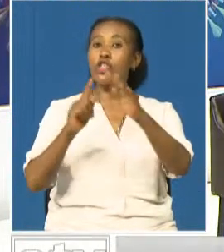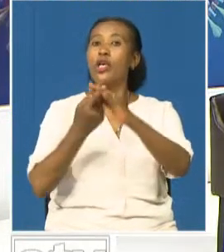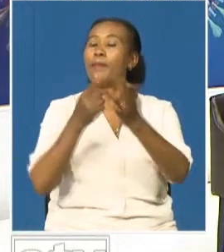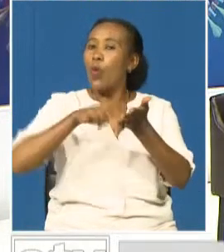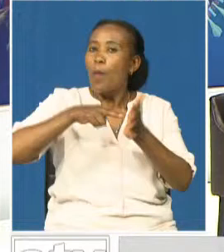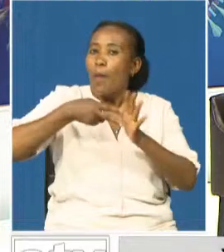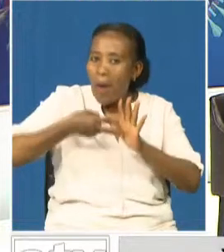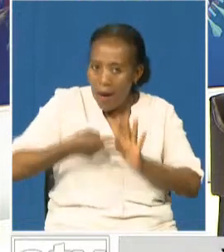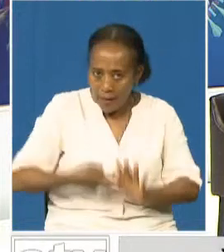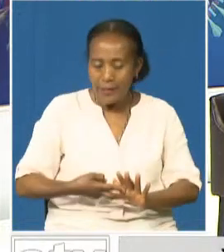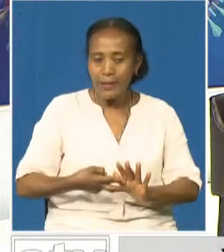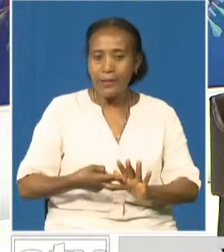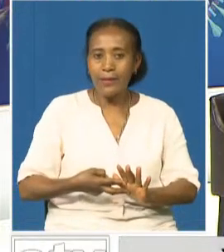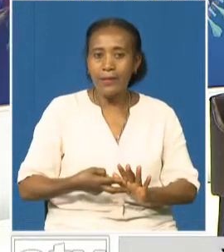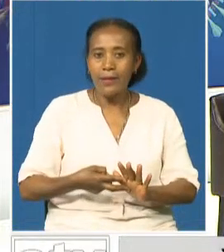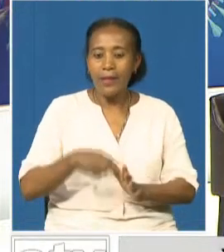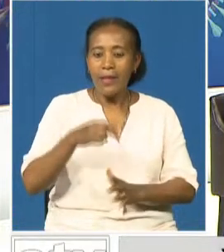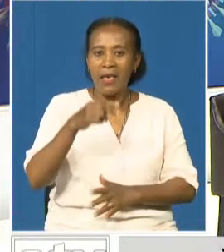ማለትም